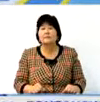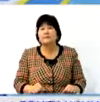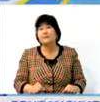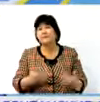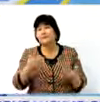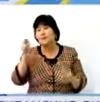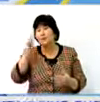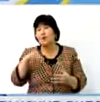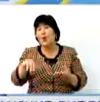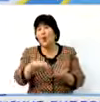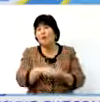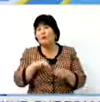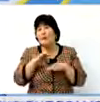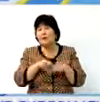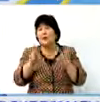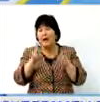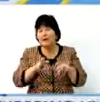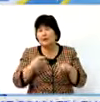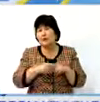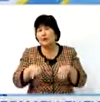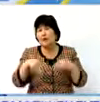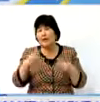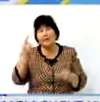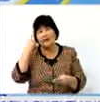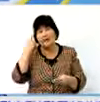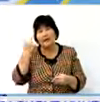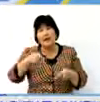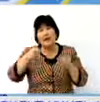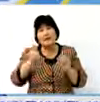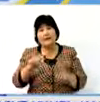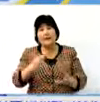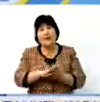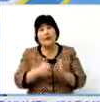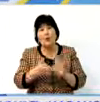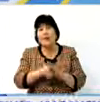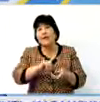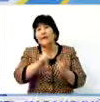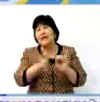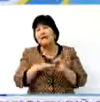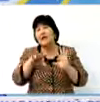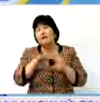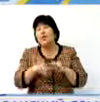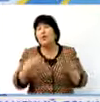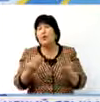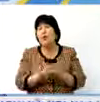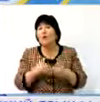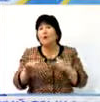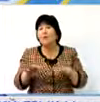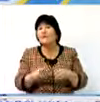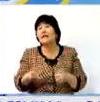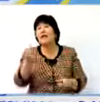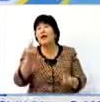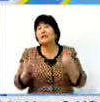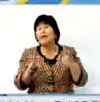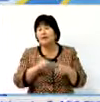Для изучения общества проводятся исследования, которые дают знания о реальном его состоянии, изменениях в нем, новых процессах и явлениях,